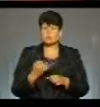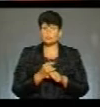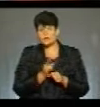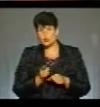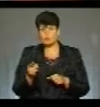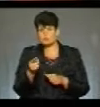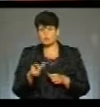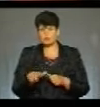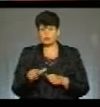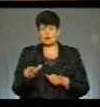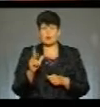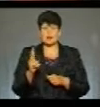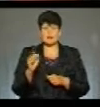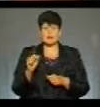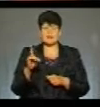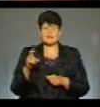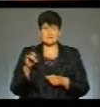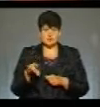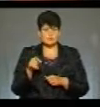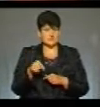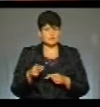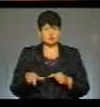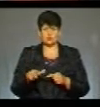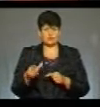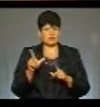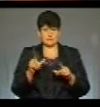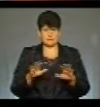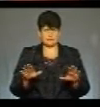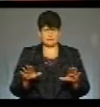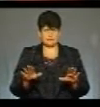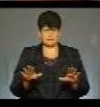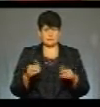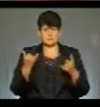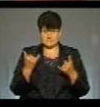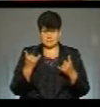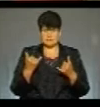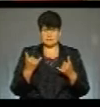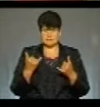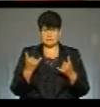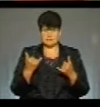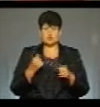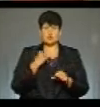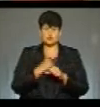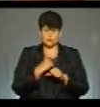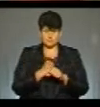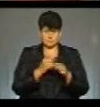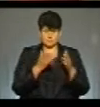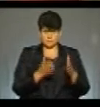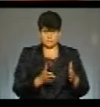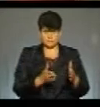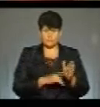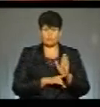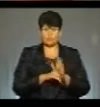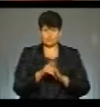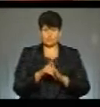об'їзну дорогу для кар'єру, щоб вони на цю дорогу не виїжджали. Тому що ми зараз вийдемо завтра з роботою,